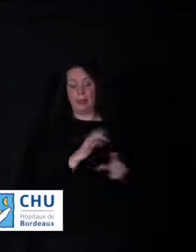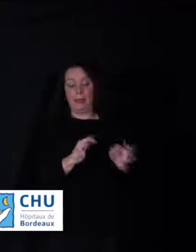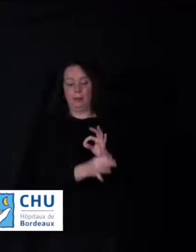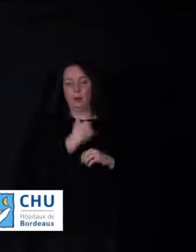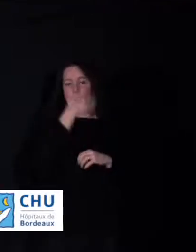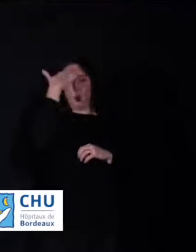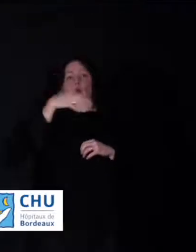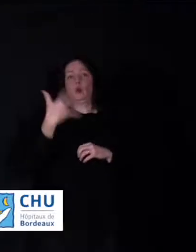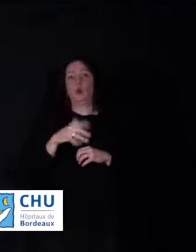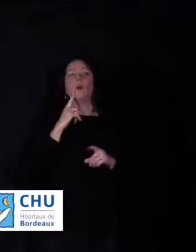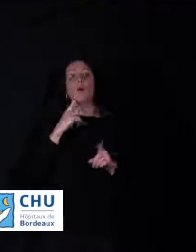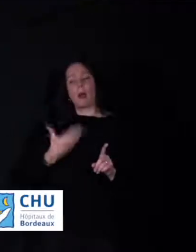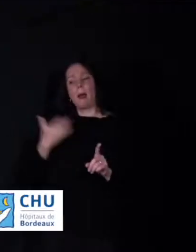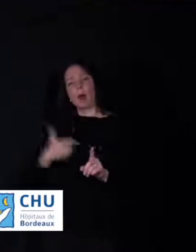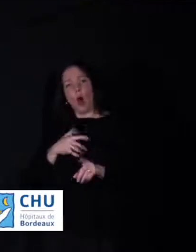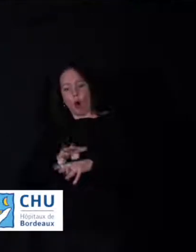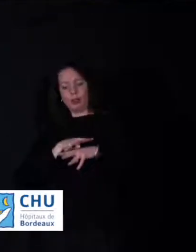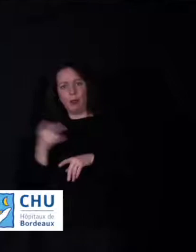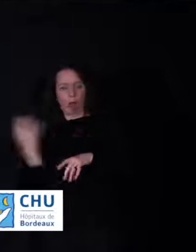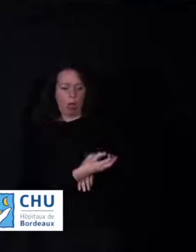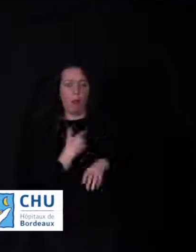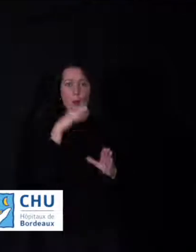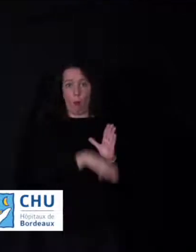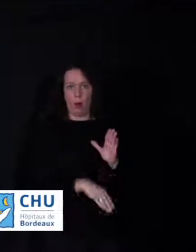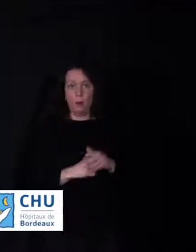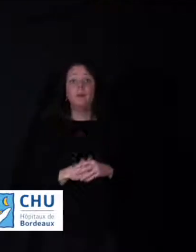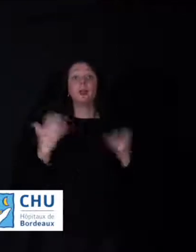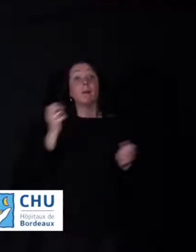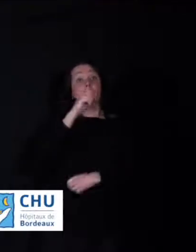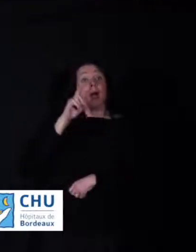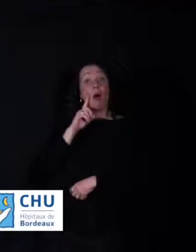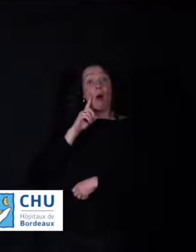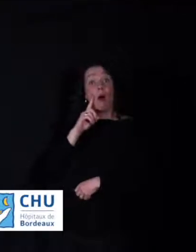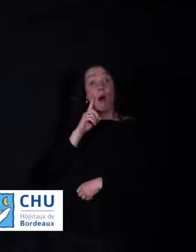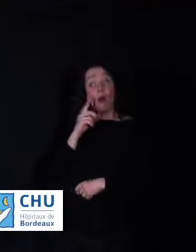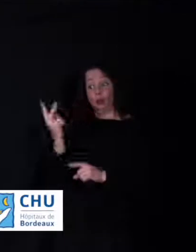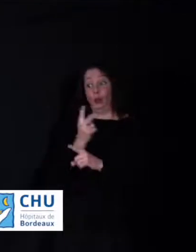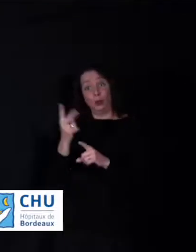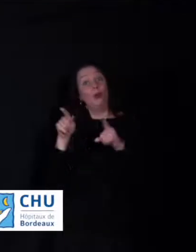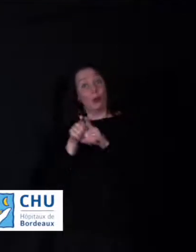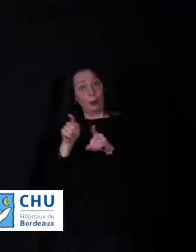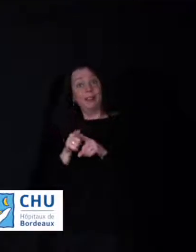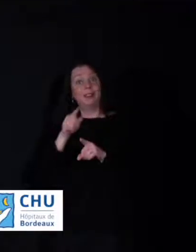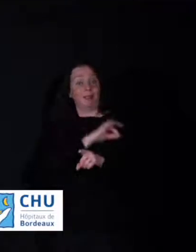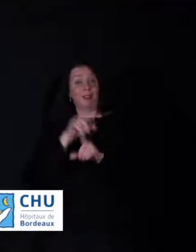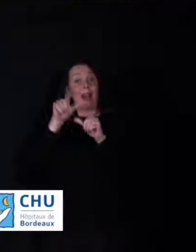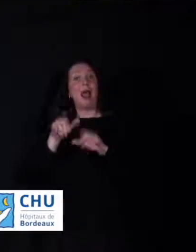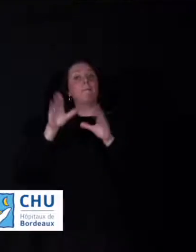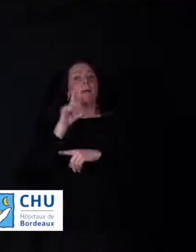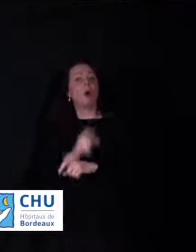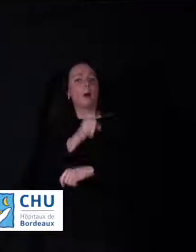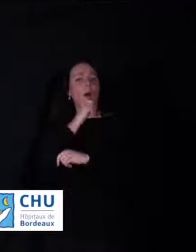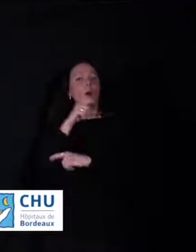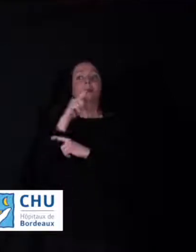couverts par les anticorps maternels. Et donc là, les parents, dans un acte altruiste, vont se vacciner, et même les grands-parents, s'ils ont la garde